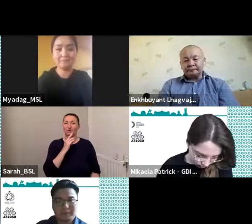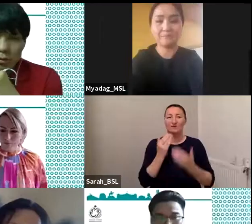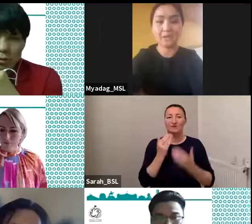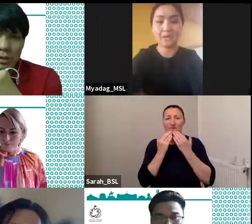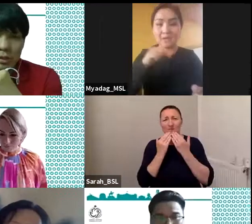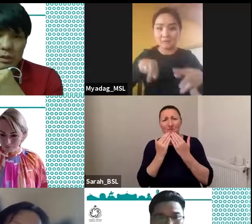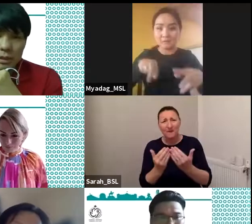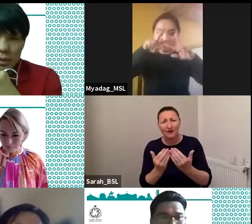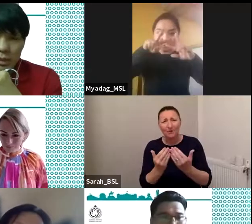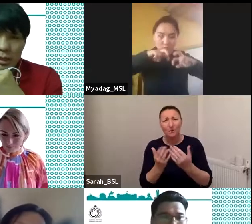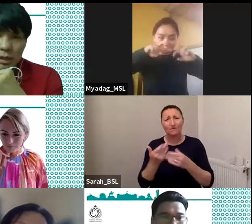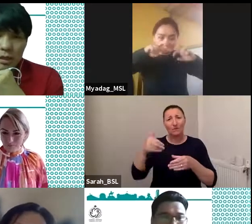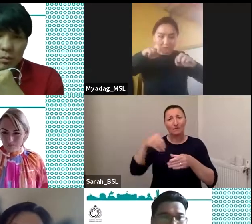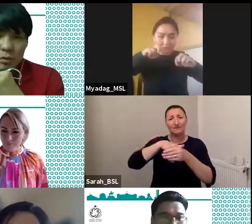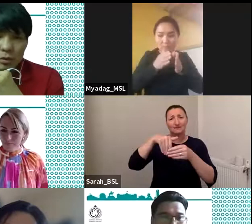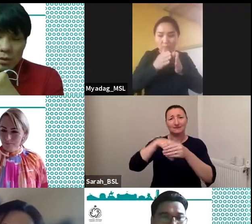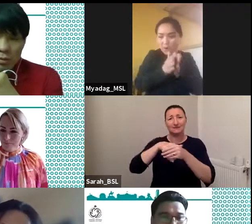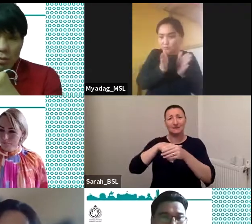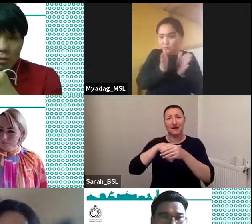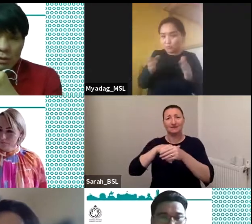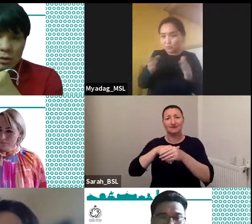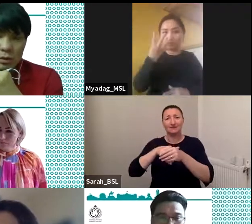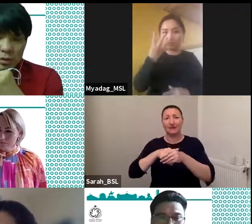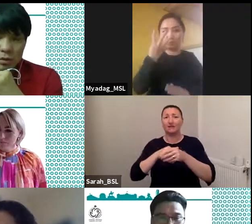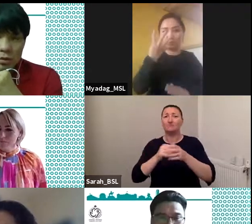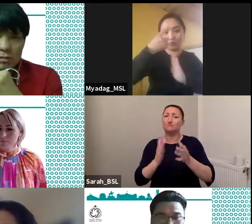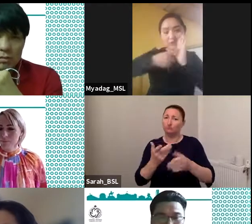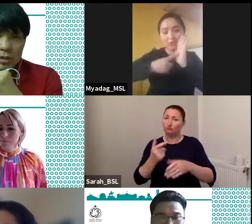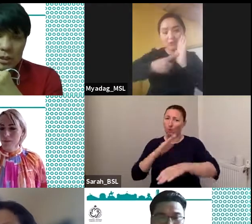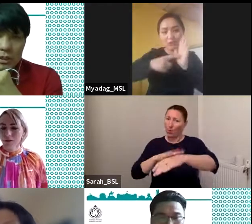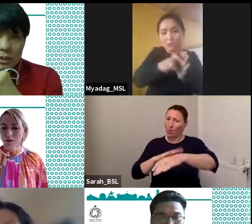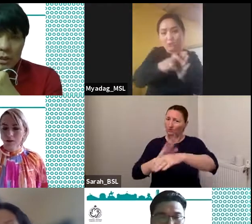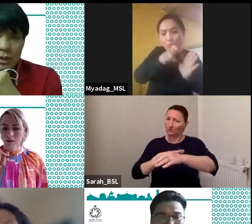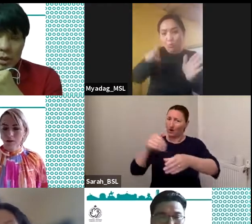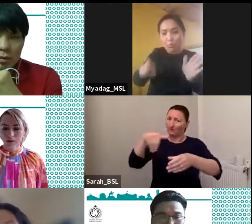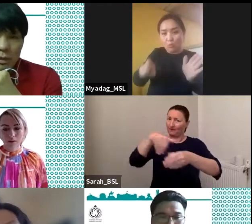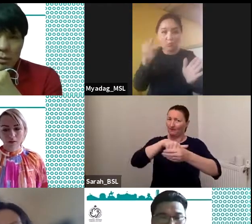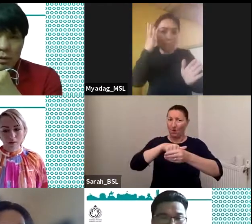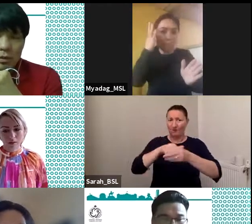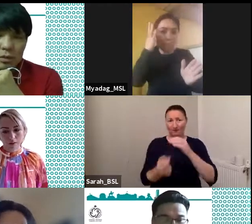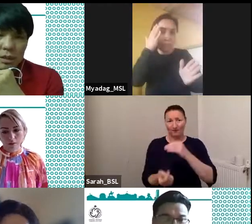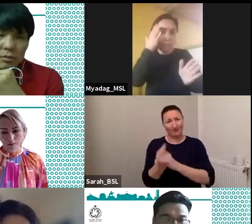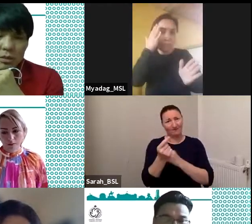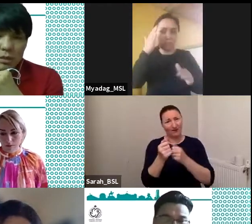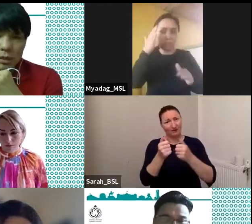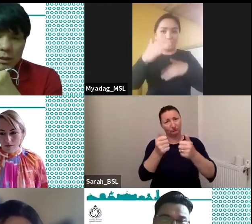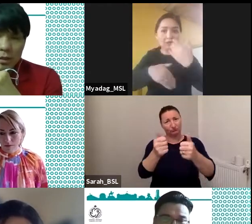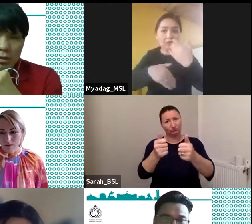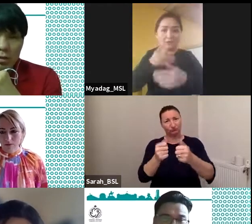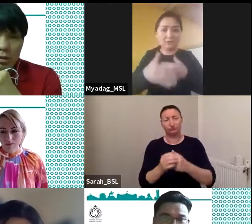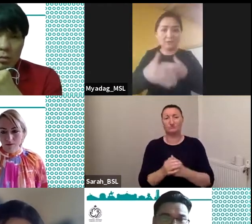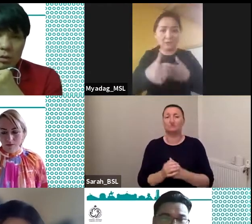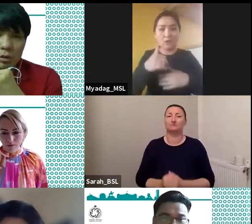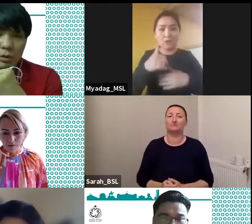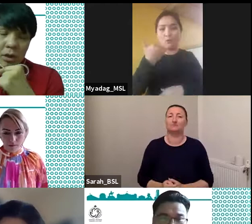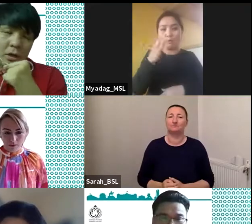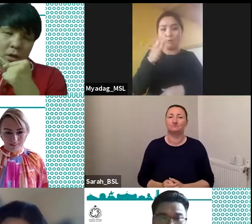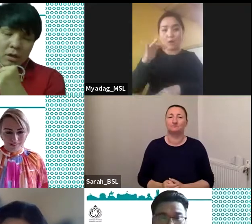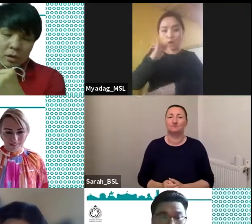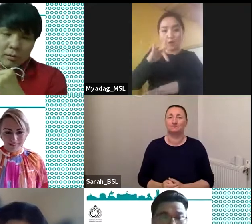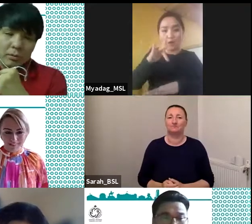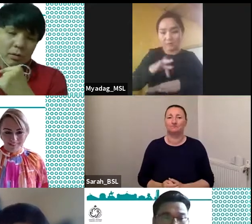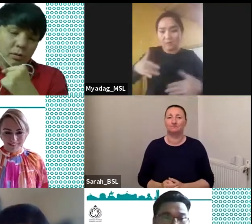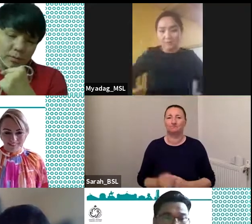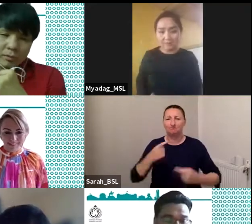хийлээ. 4 сарын хугацаанд бодлогын төвшөнд болоод өөрчлөлт мөршөлтөд иргэдийн Улаанбаатар хотод амьдарч байгаа гэр хорооллын болоо